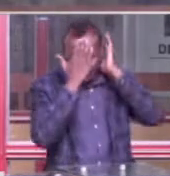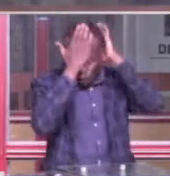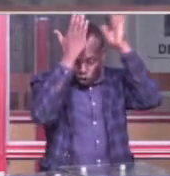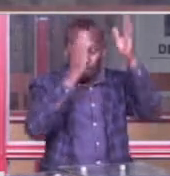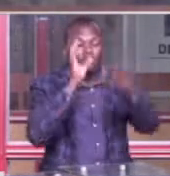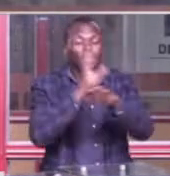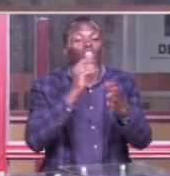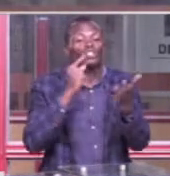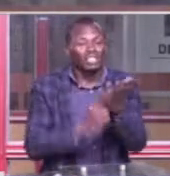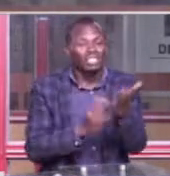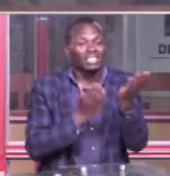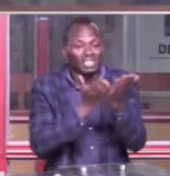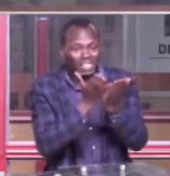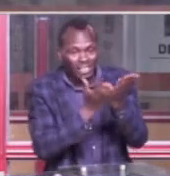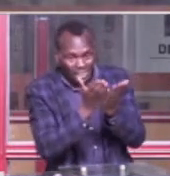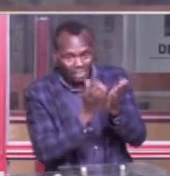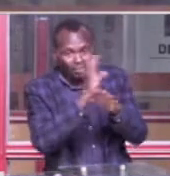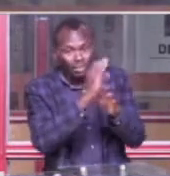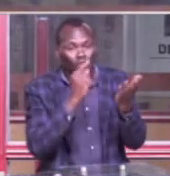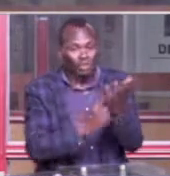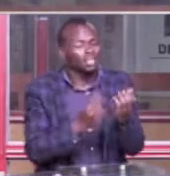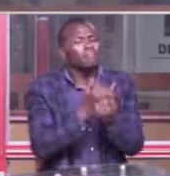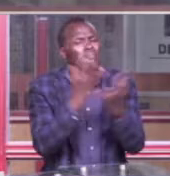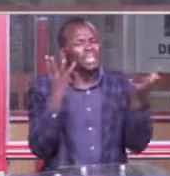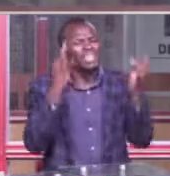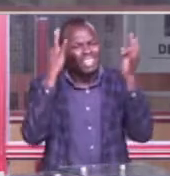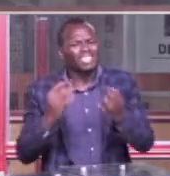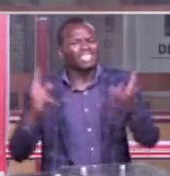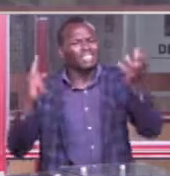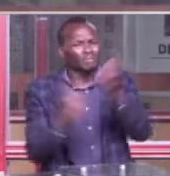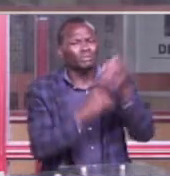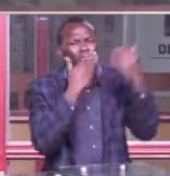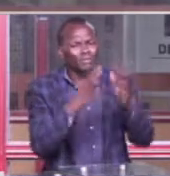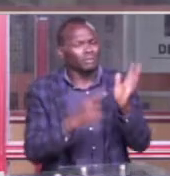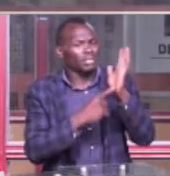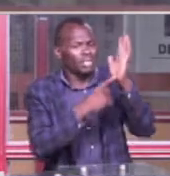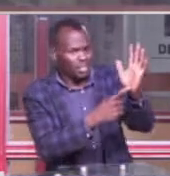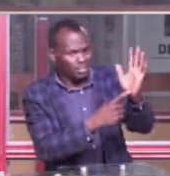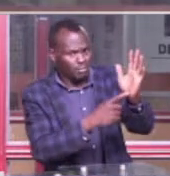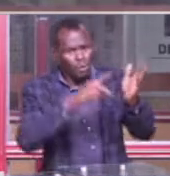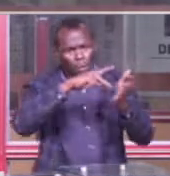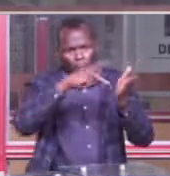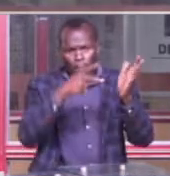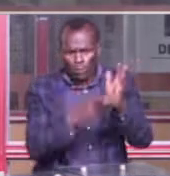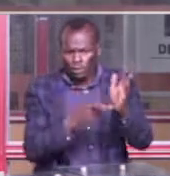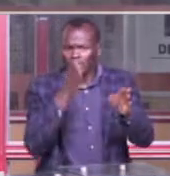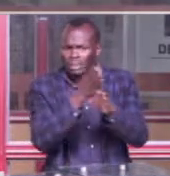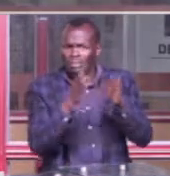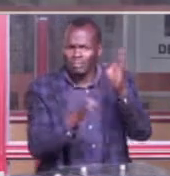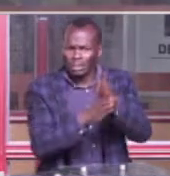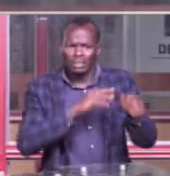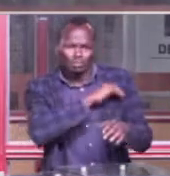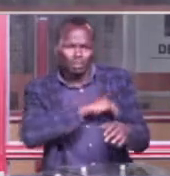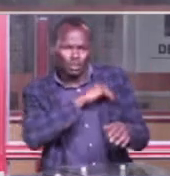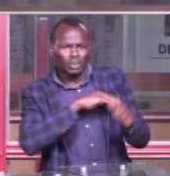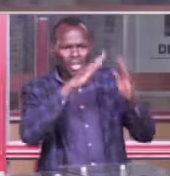bituukiddwako, mbadde okumaliriza ekizimbe eky'ekkanisa ekya Church House, okutandika okuzimba lutikka empya eya All Saints, wadde nga